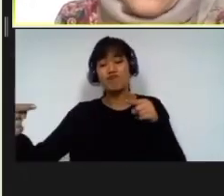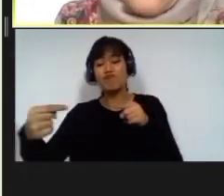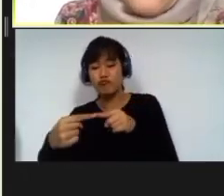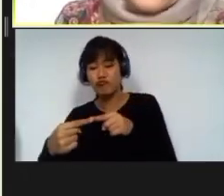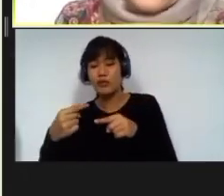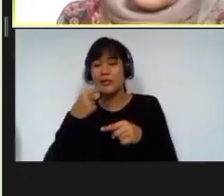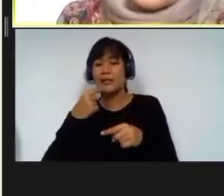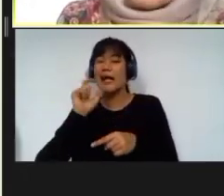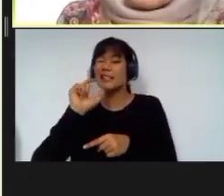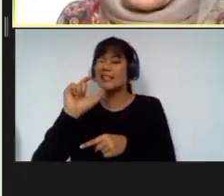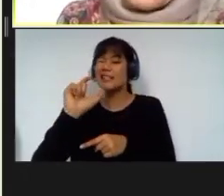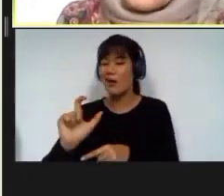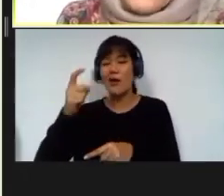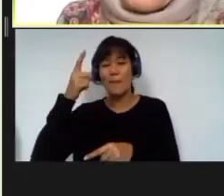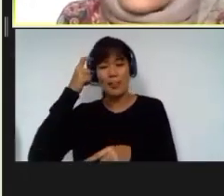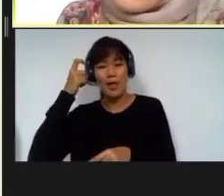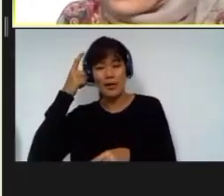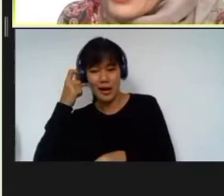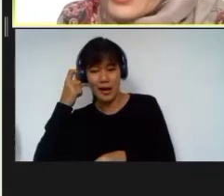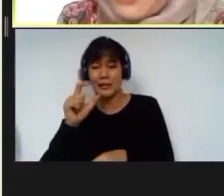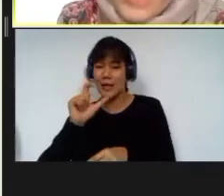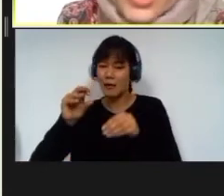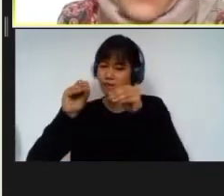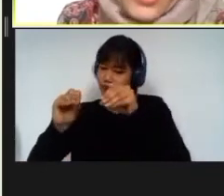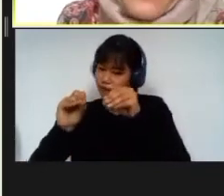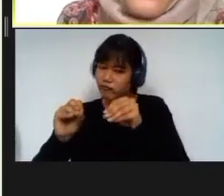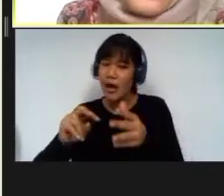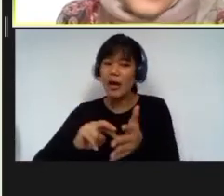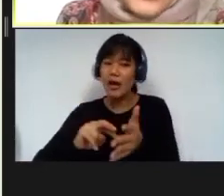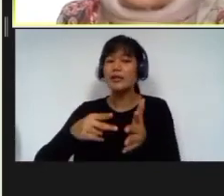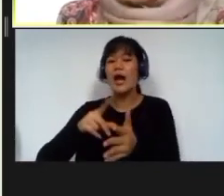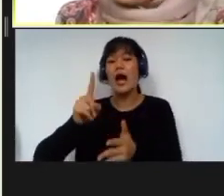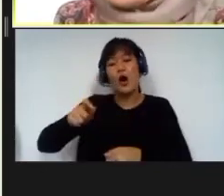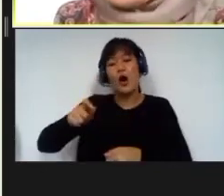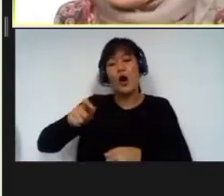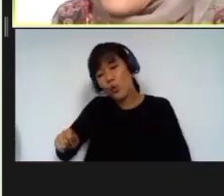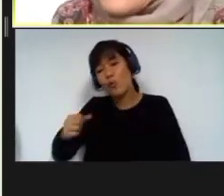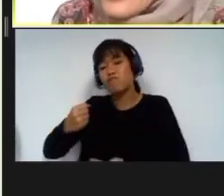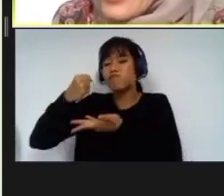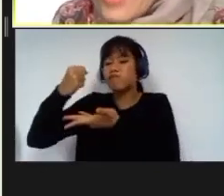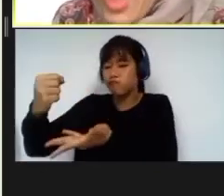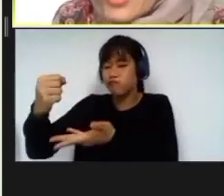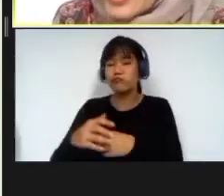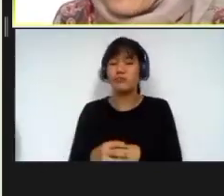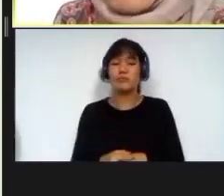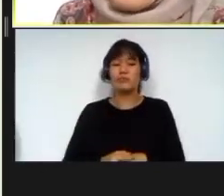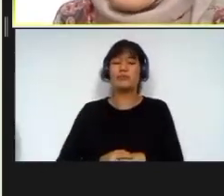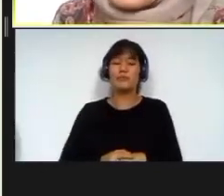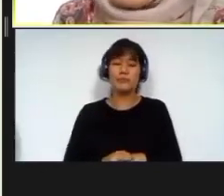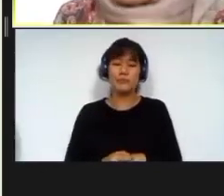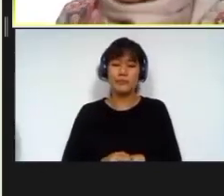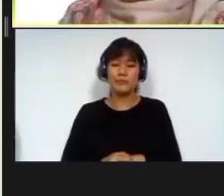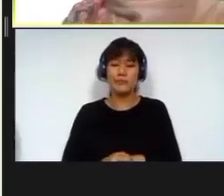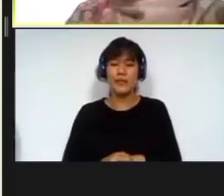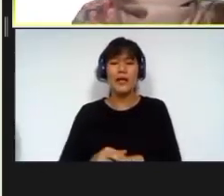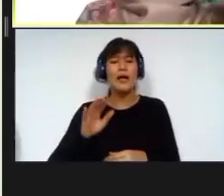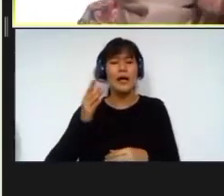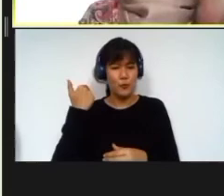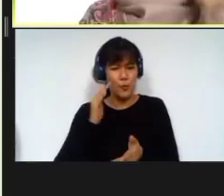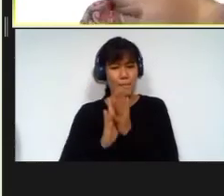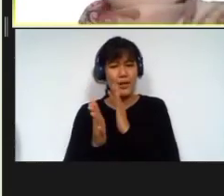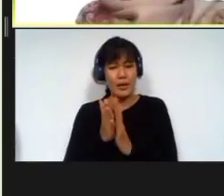strategi pembelajaran, termasuk di dalamnya reward and punishment, serta metode pembelajarannya gitu. Saya pernah